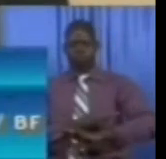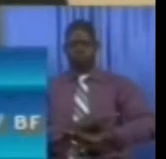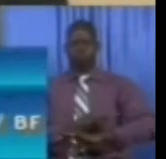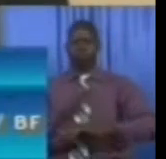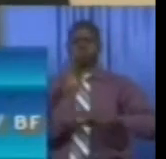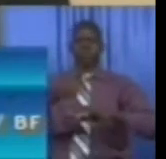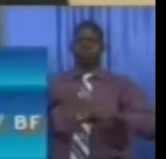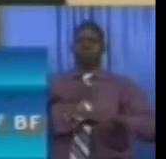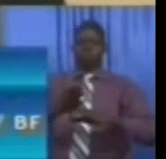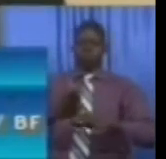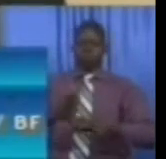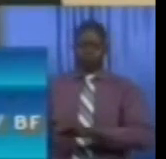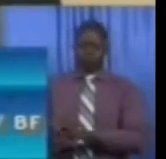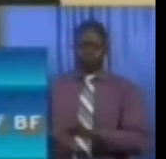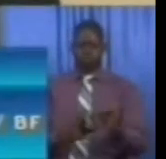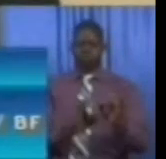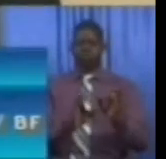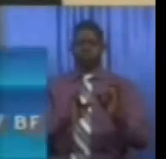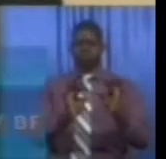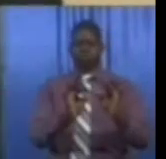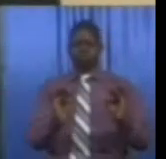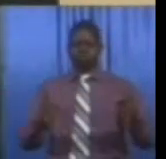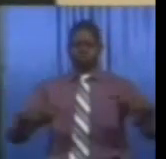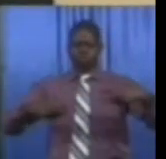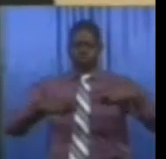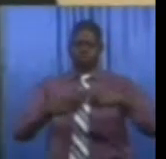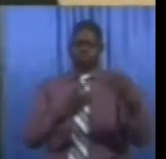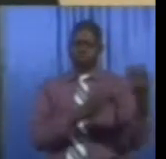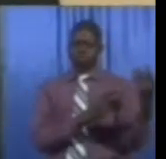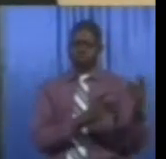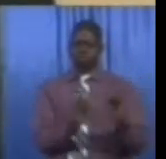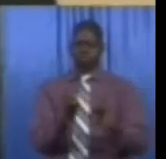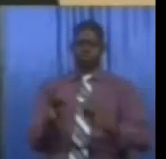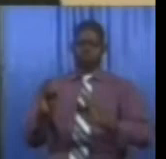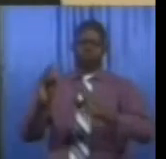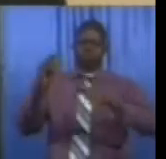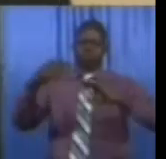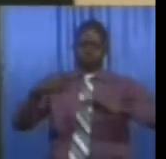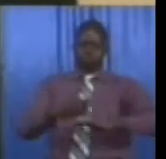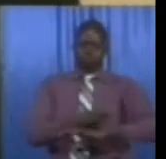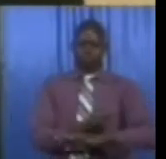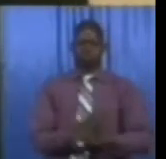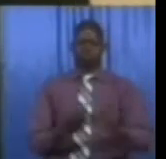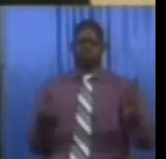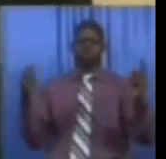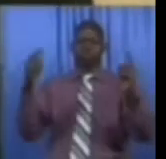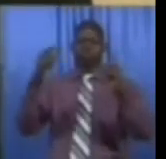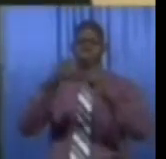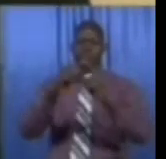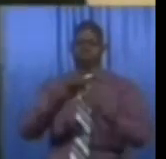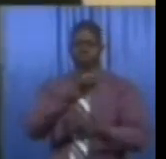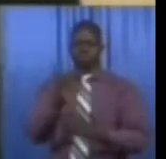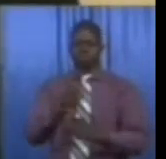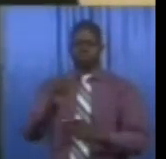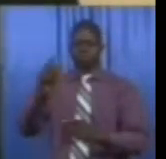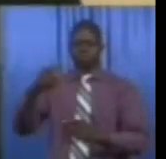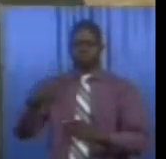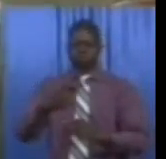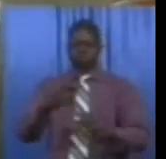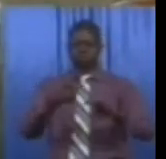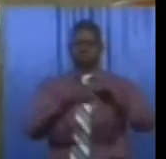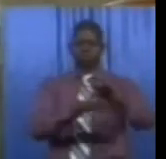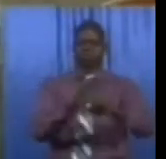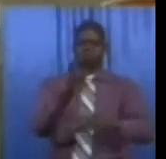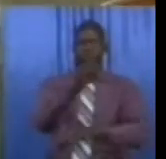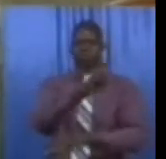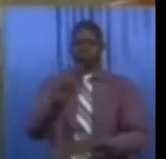Ensuite, établir une ligne électrique depuis Bolgatenga jusqu'à Ouagadougou, à Zaktouli précisément. Et la longueur de cette ligne est de